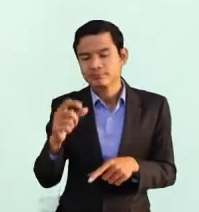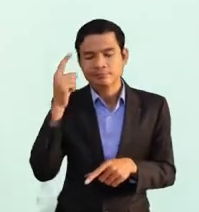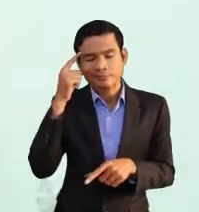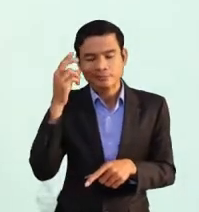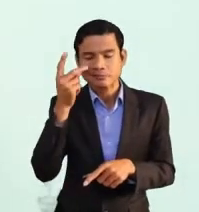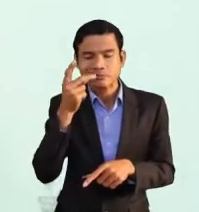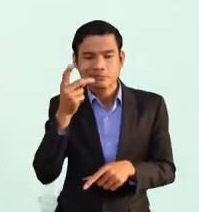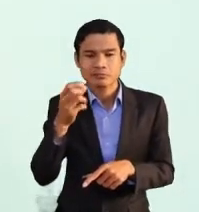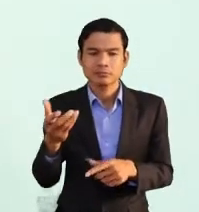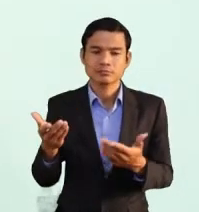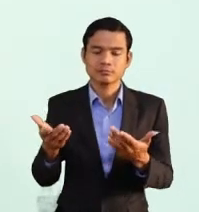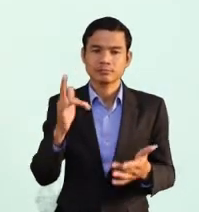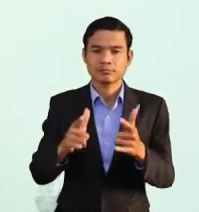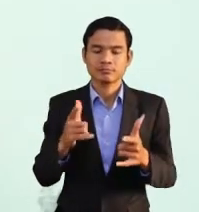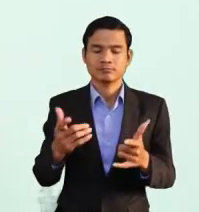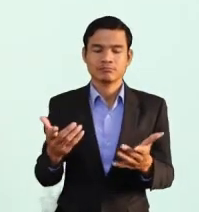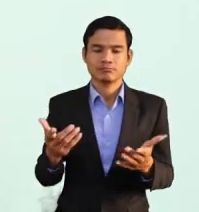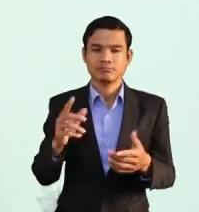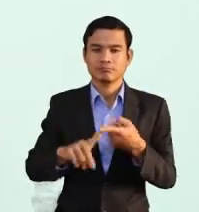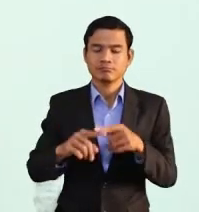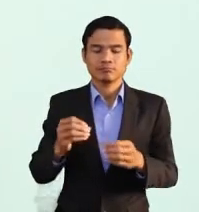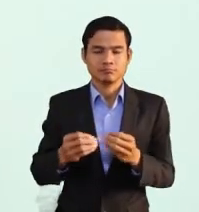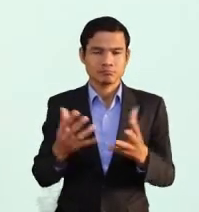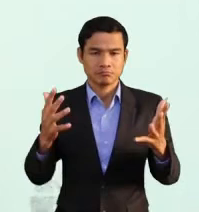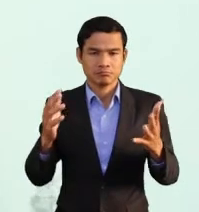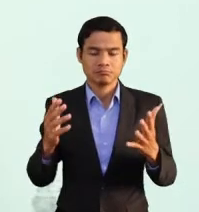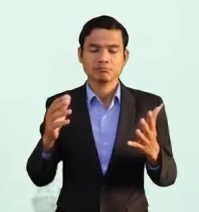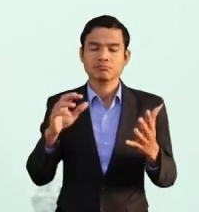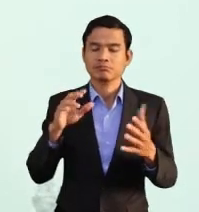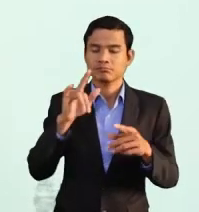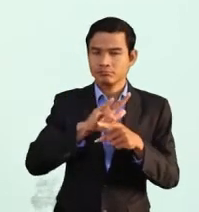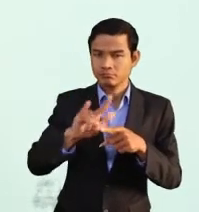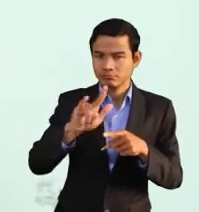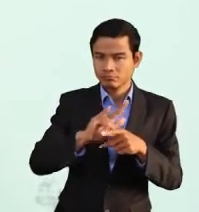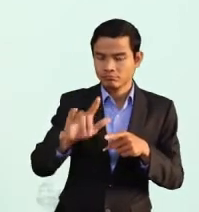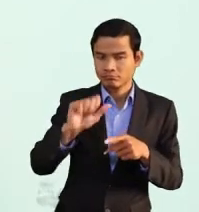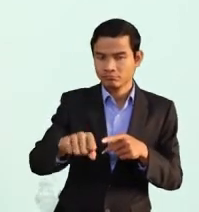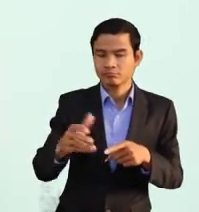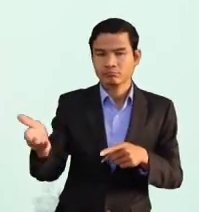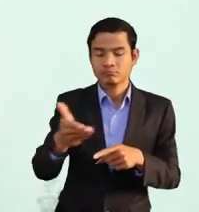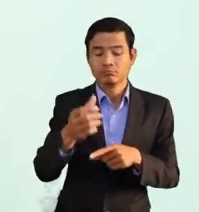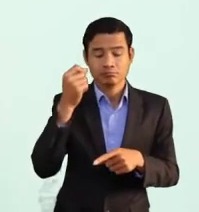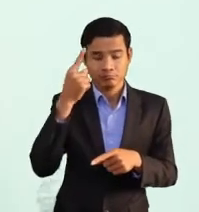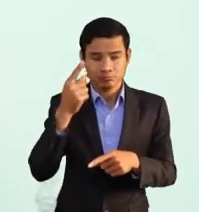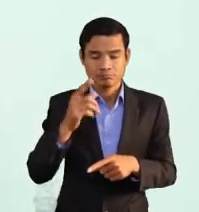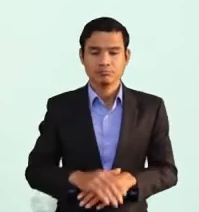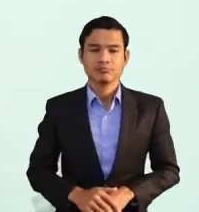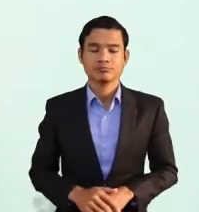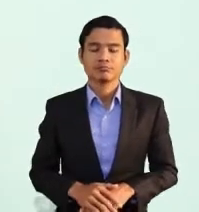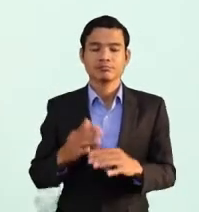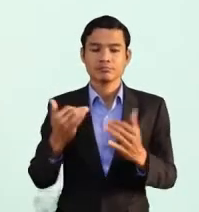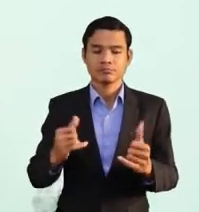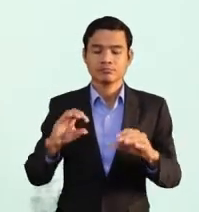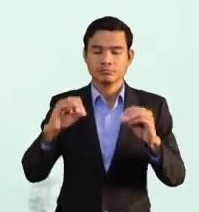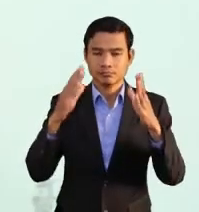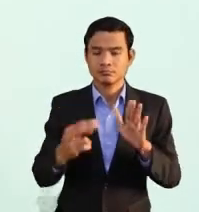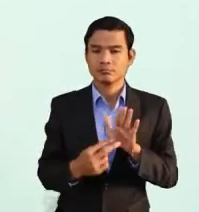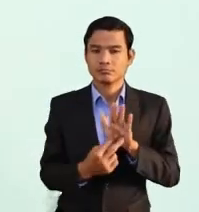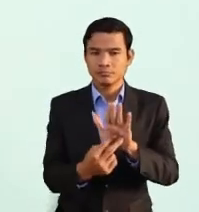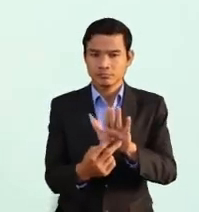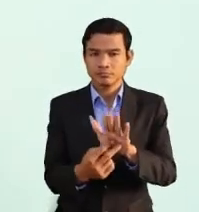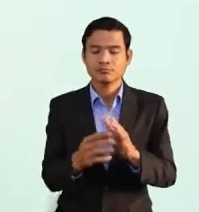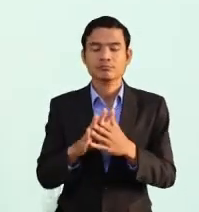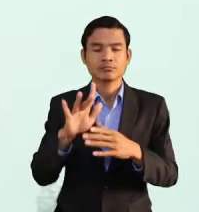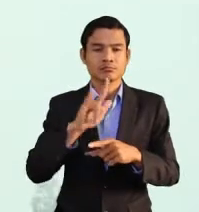môi lệ để chờ cứ dương ai thưa bỏ man vị thì nó còn á trả lấy mẹ khu bằng hai tí